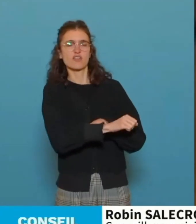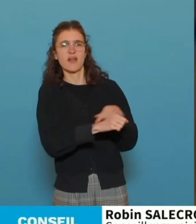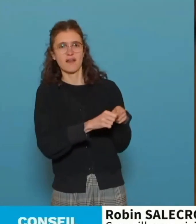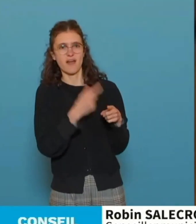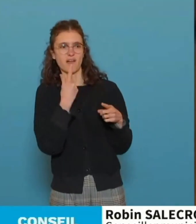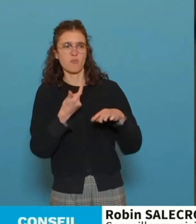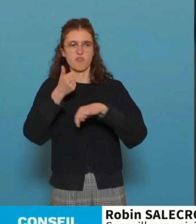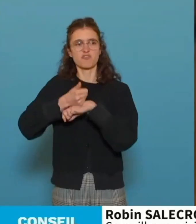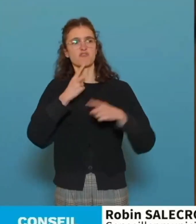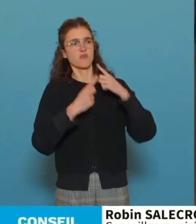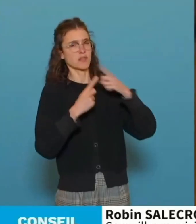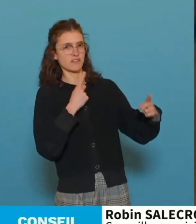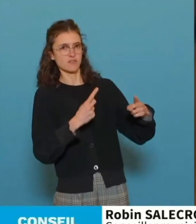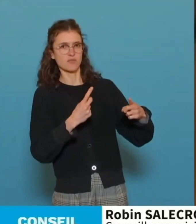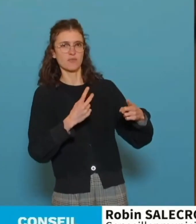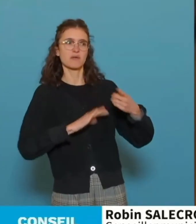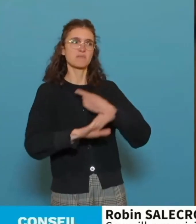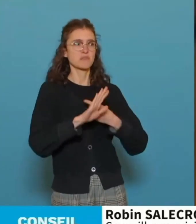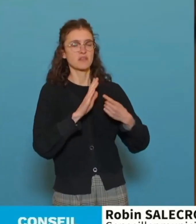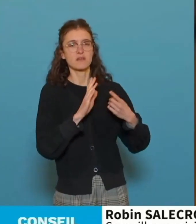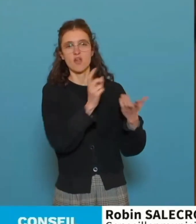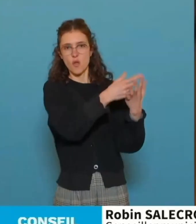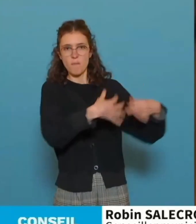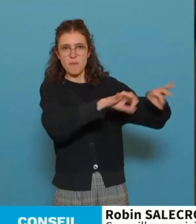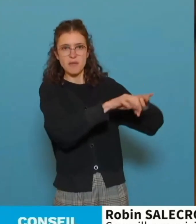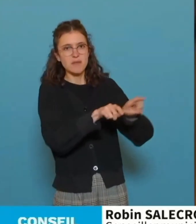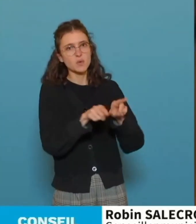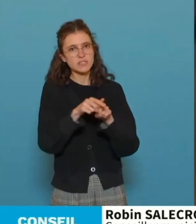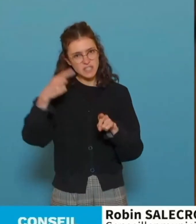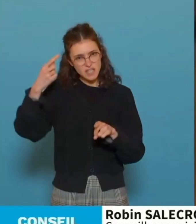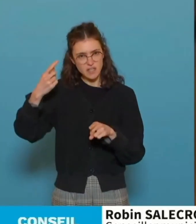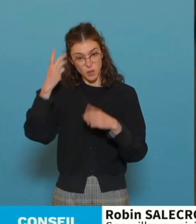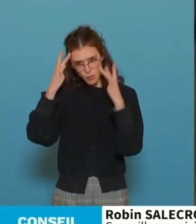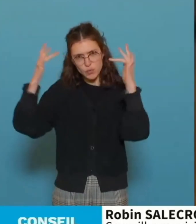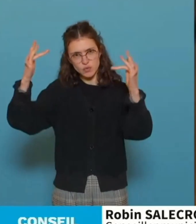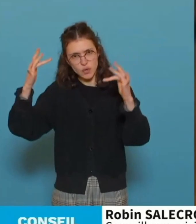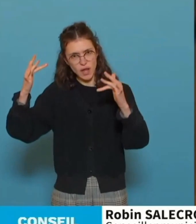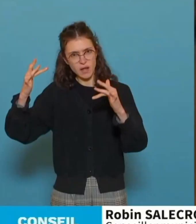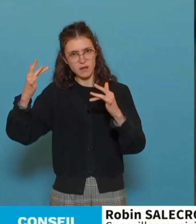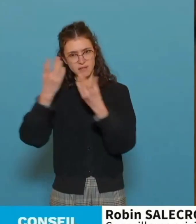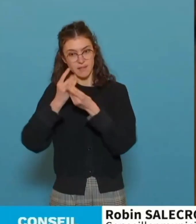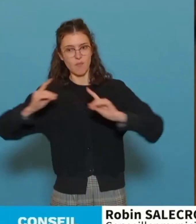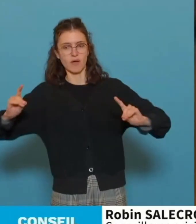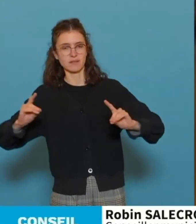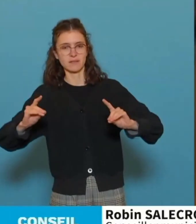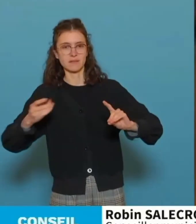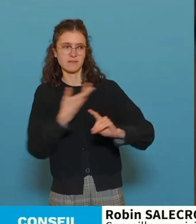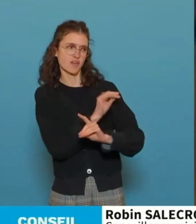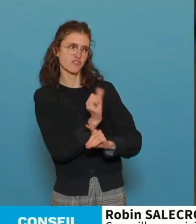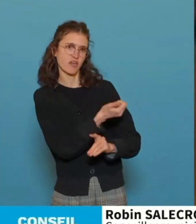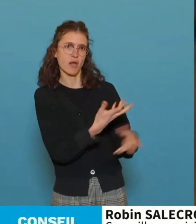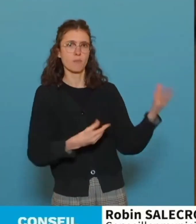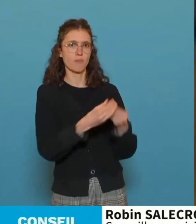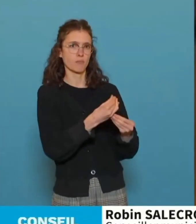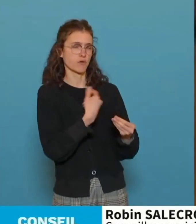psychique, culturelle, intime, et que la libération des peuples passe par la reconquête de leur dignité. Sanité Belair,